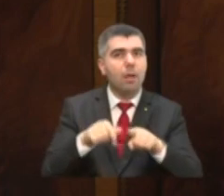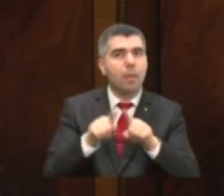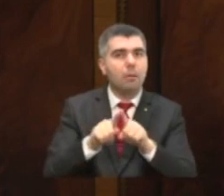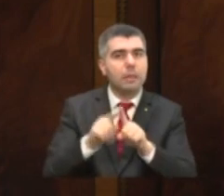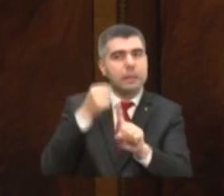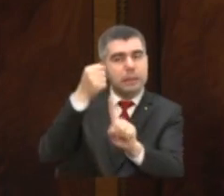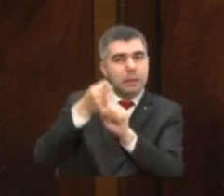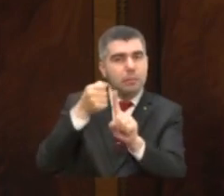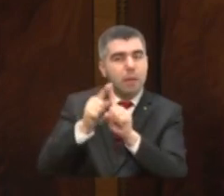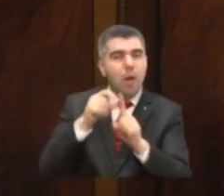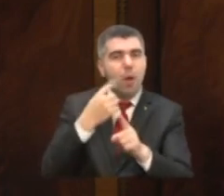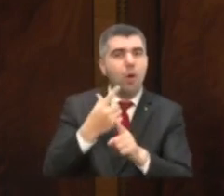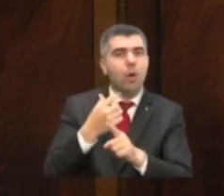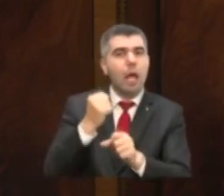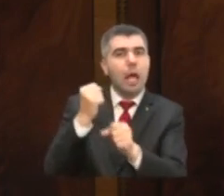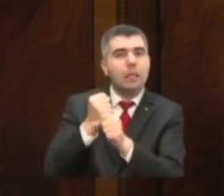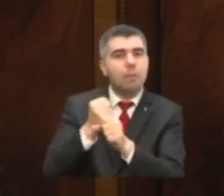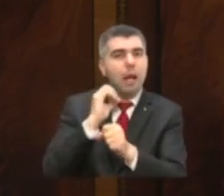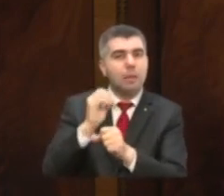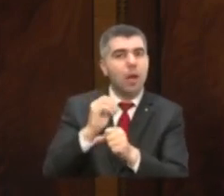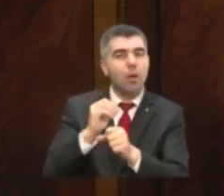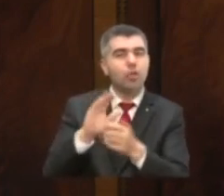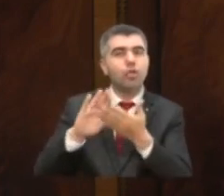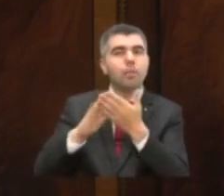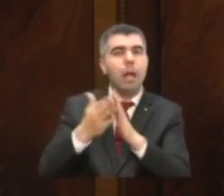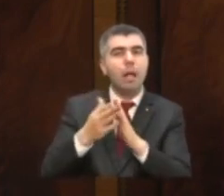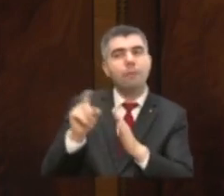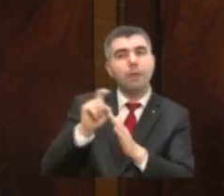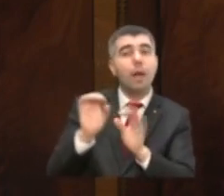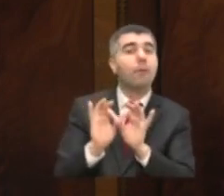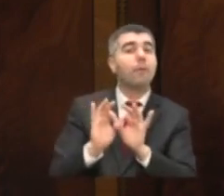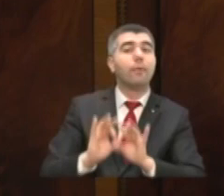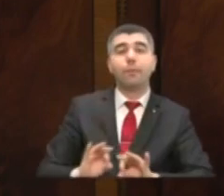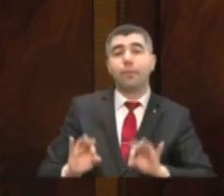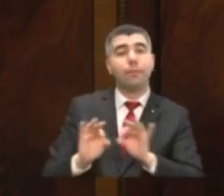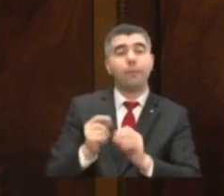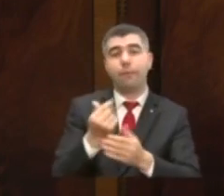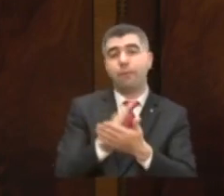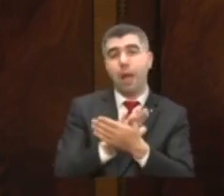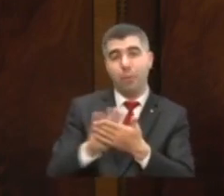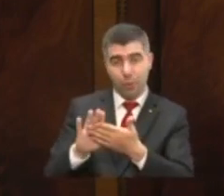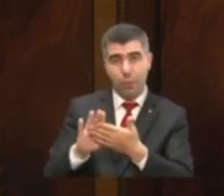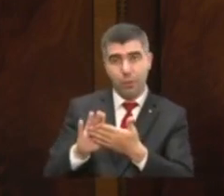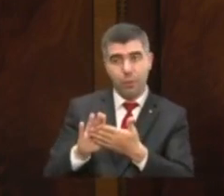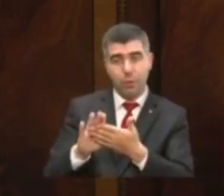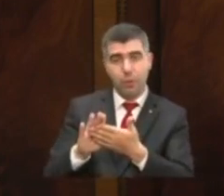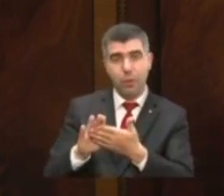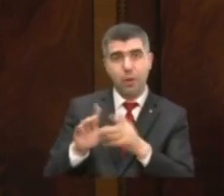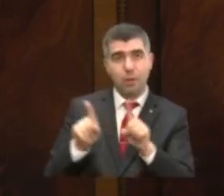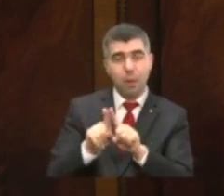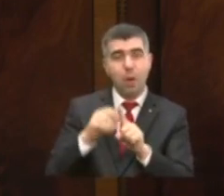التطوع داخل الجمعيات. وهذا مشروع مهم طموح جدا، وسيعلن قريبا عن مشروع قانون